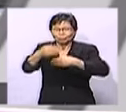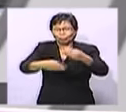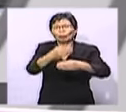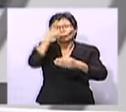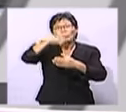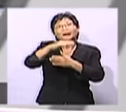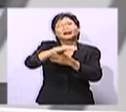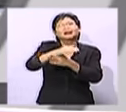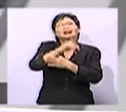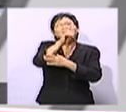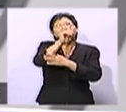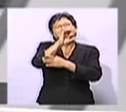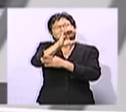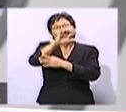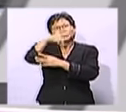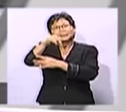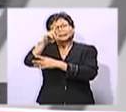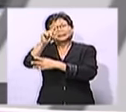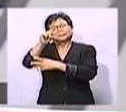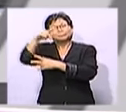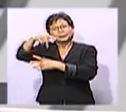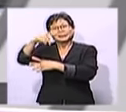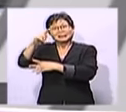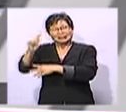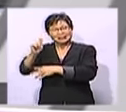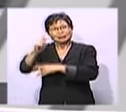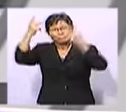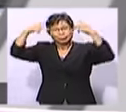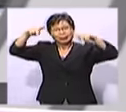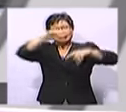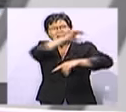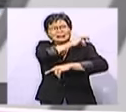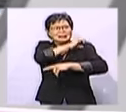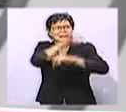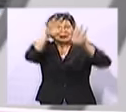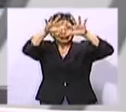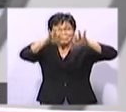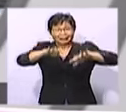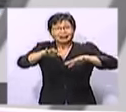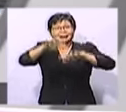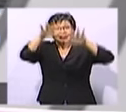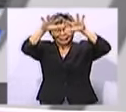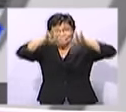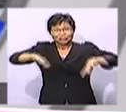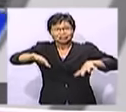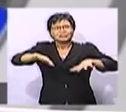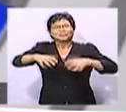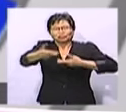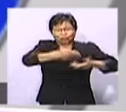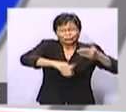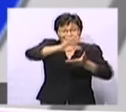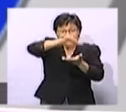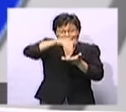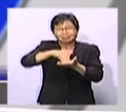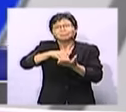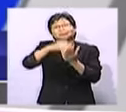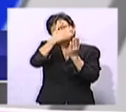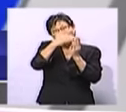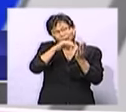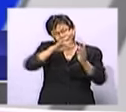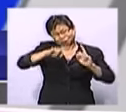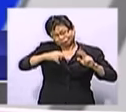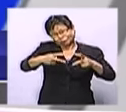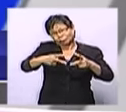perkongsian Trans-Pacific CPTPP. Pengarah Executive Asian Trade Centre Dr. Deborah Elms berkata, langkah itu juga akan